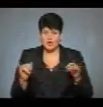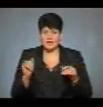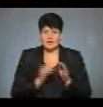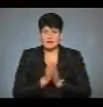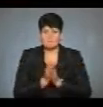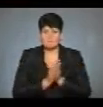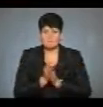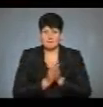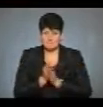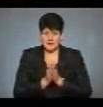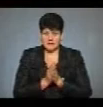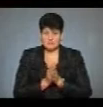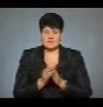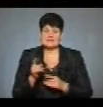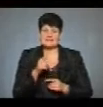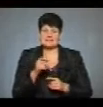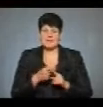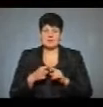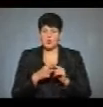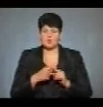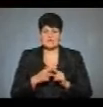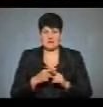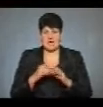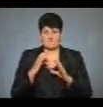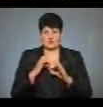Тернополя за білоруський автобус. Щиро дякую.